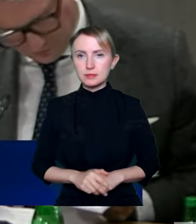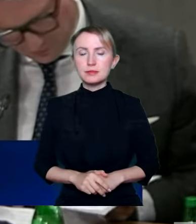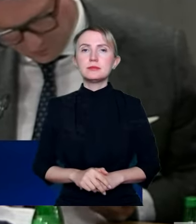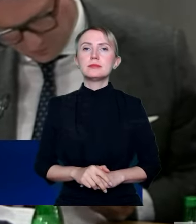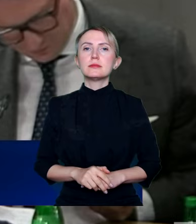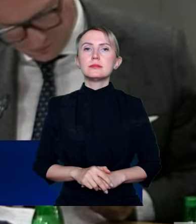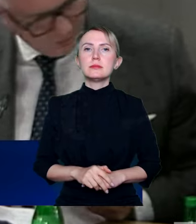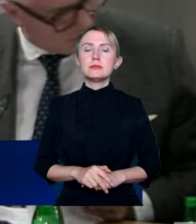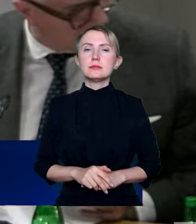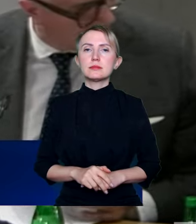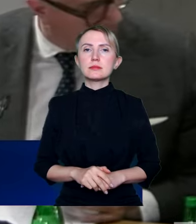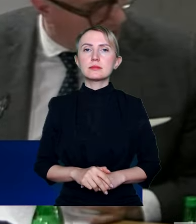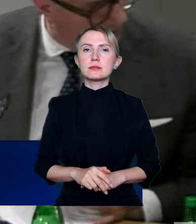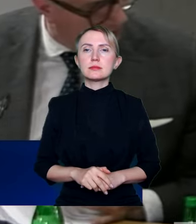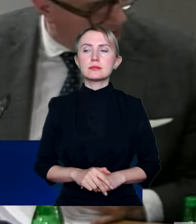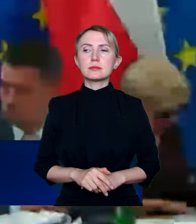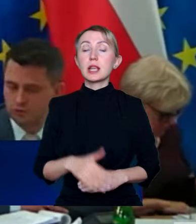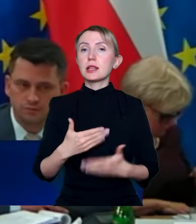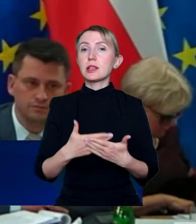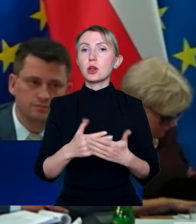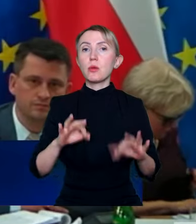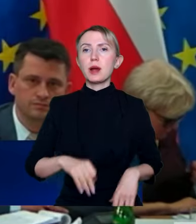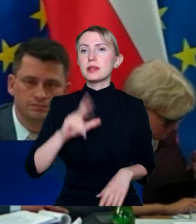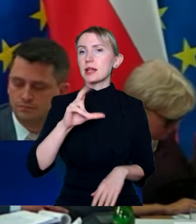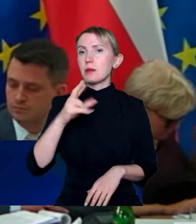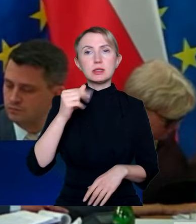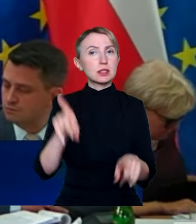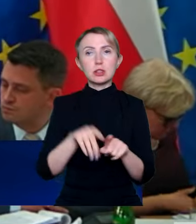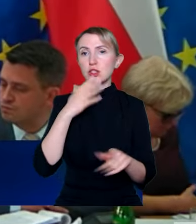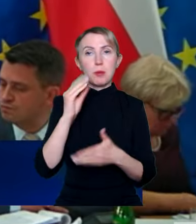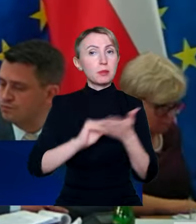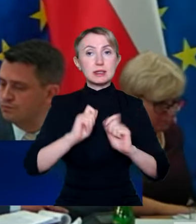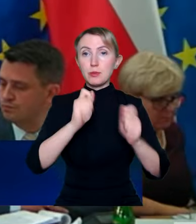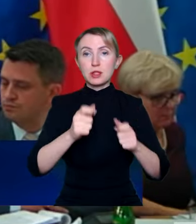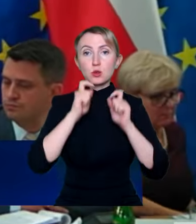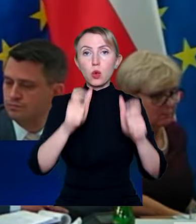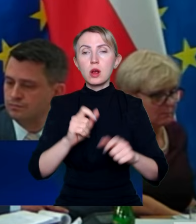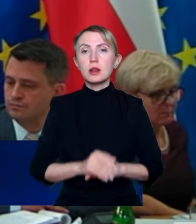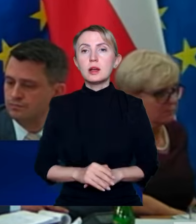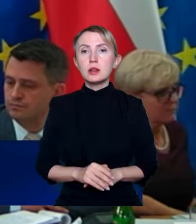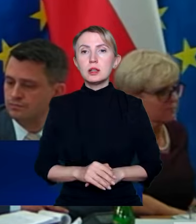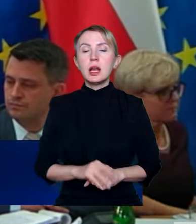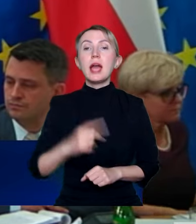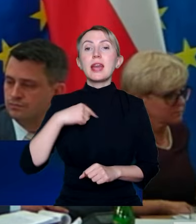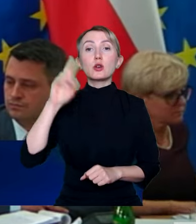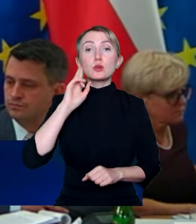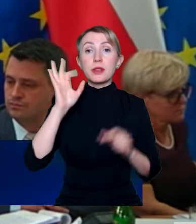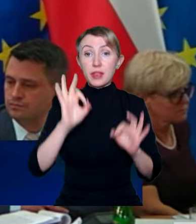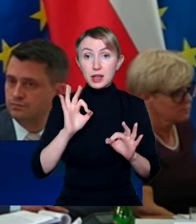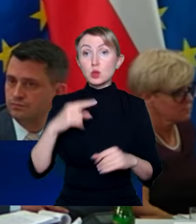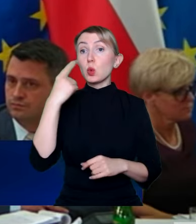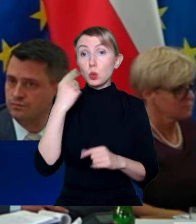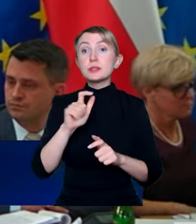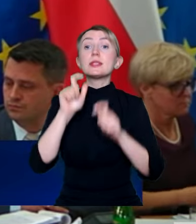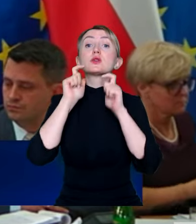wniosku. Dlatego pana Kamińskiego również nie ma. Natomiast nie mamy w takim razie okoliczności. Ale rozumiem, że w tej chwili ustnie panowie